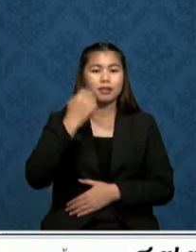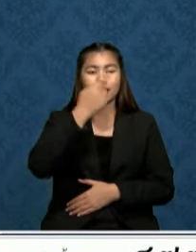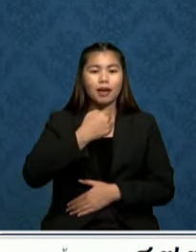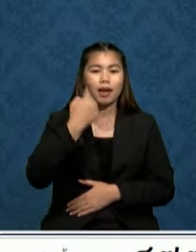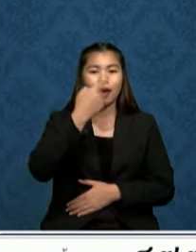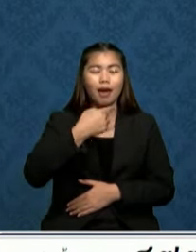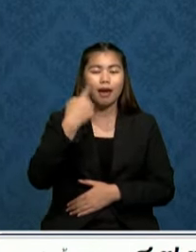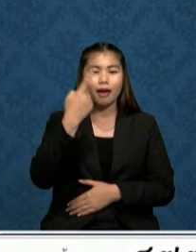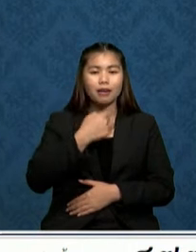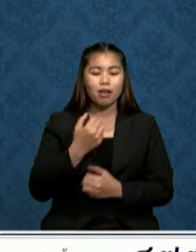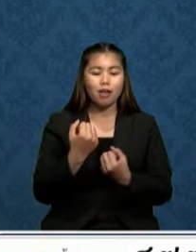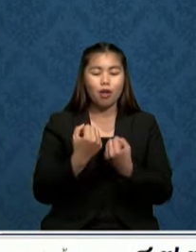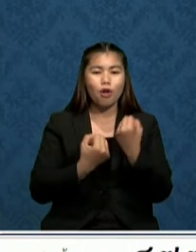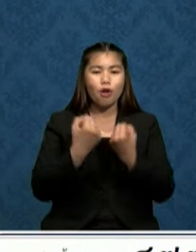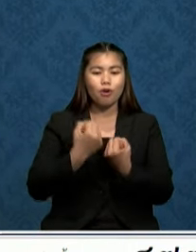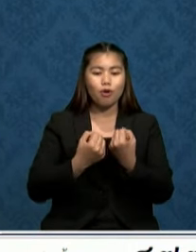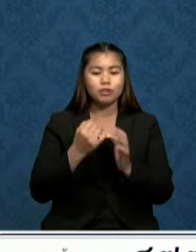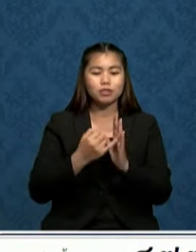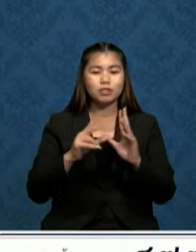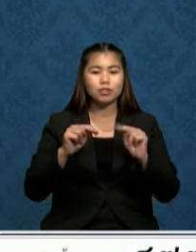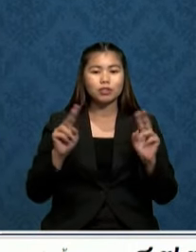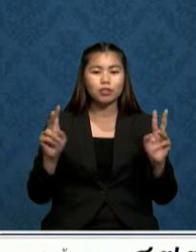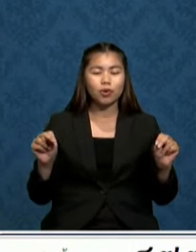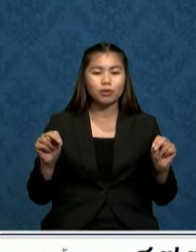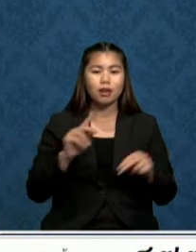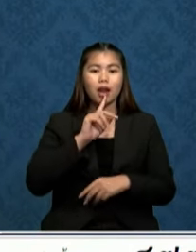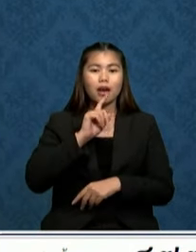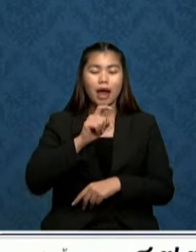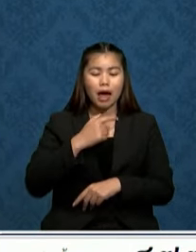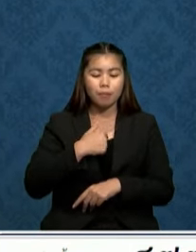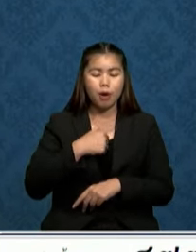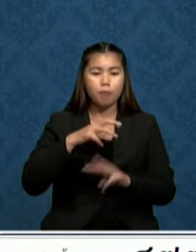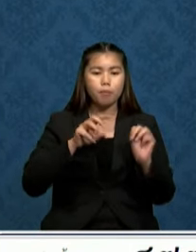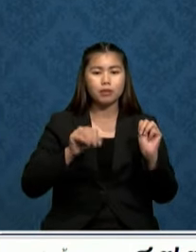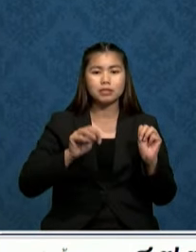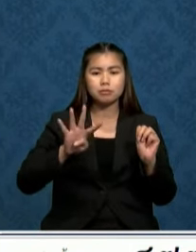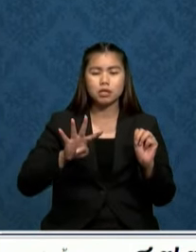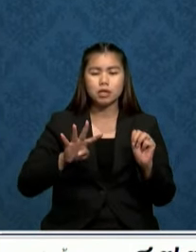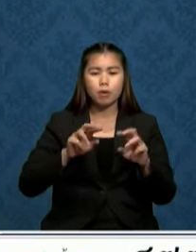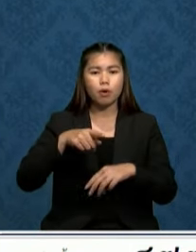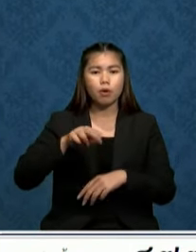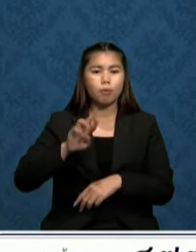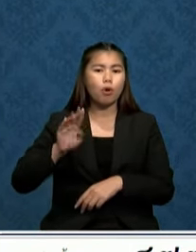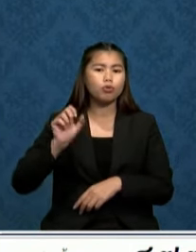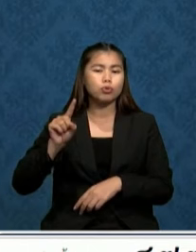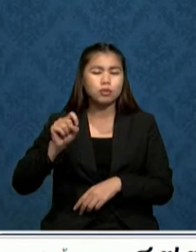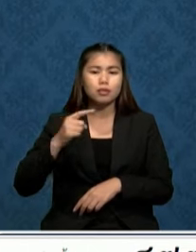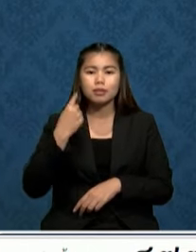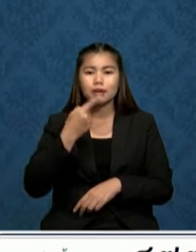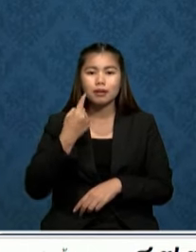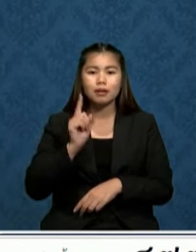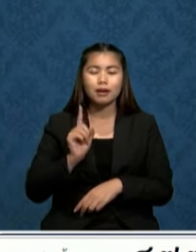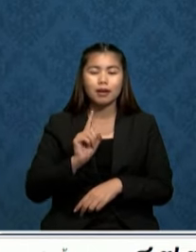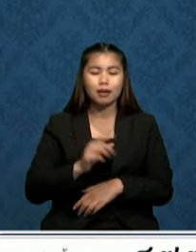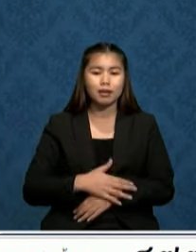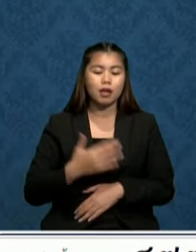ทินนทบุรีเมื่อก่อนกบูกัมาก่อนถามวาม.44 พอแล้วกอลชึกๆี่ก็เชียกัมานกต่อนนักคือมเปแนี้ธรรร